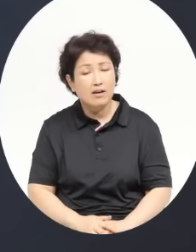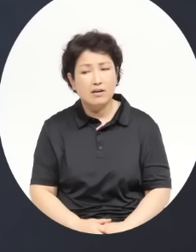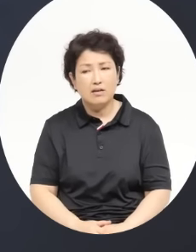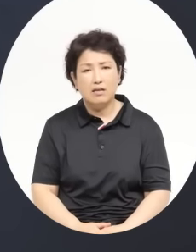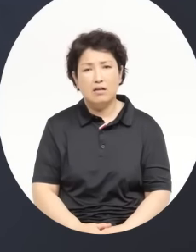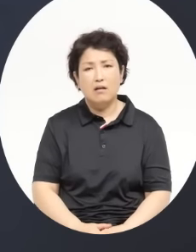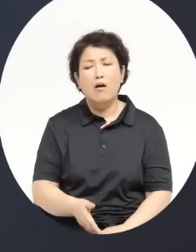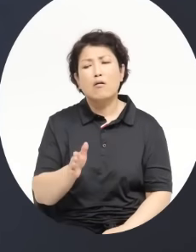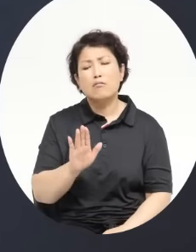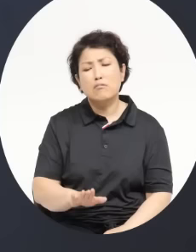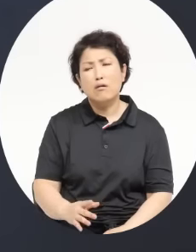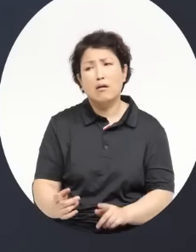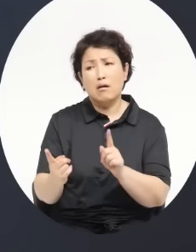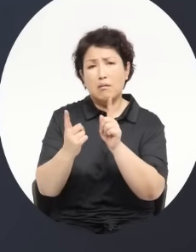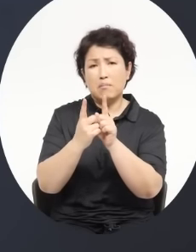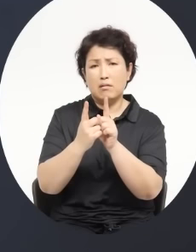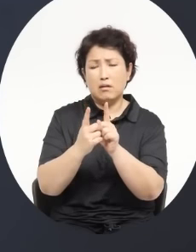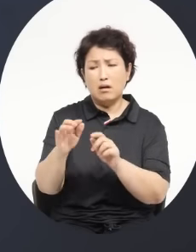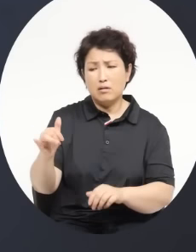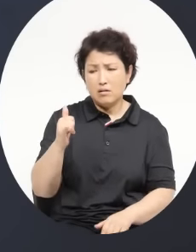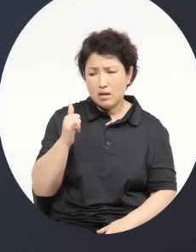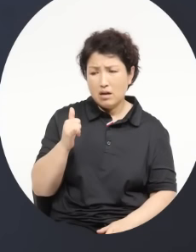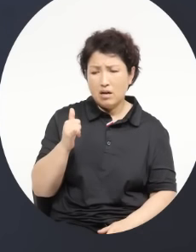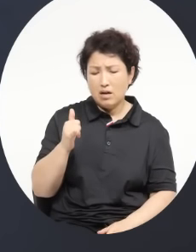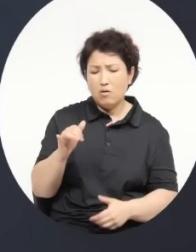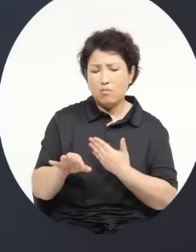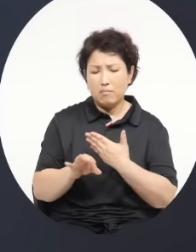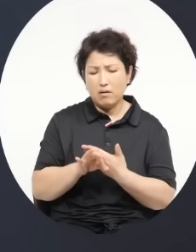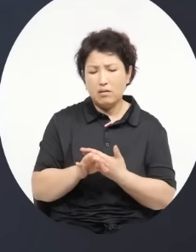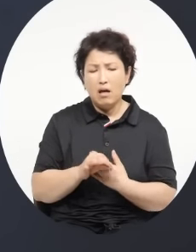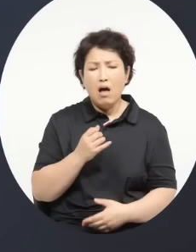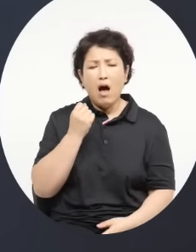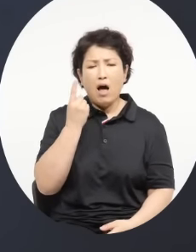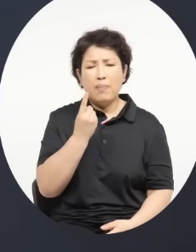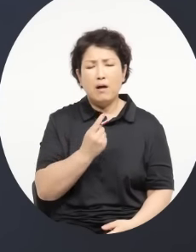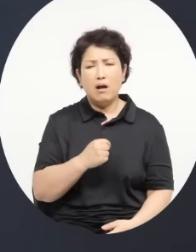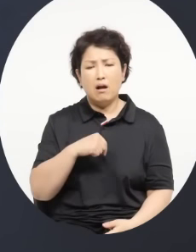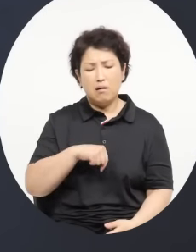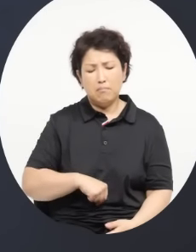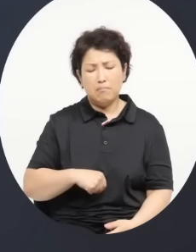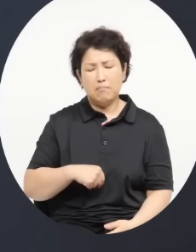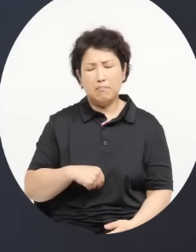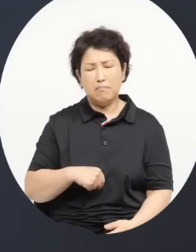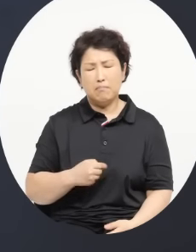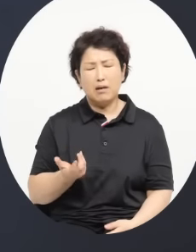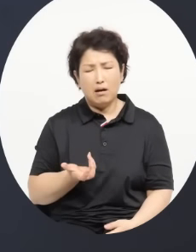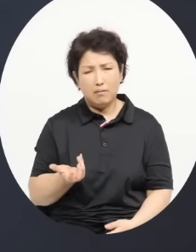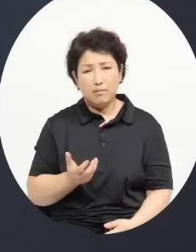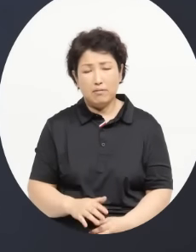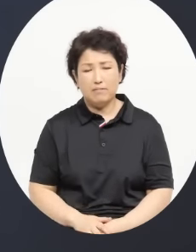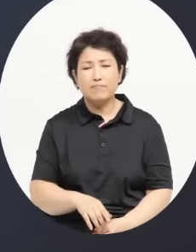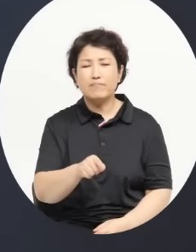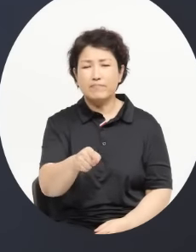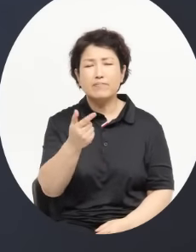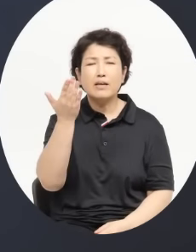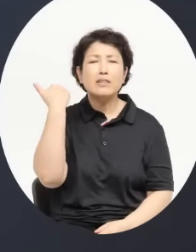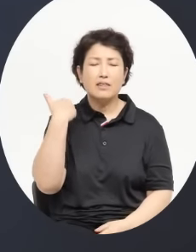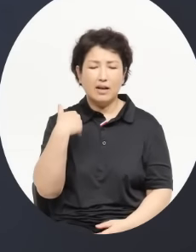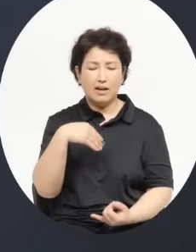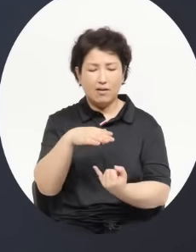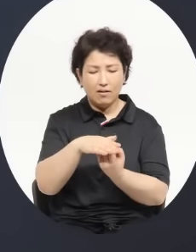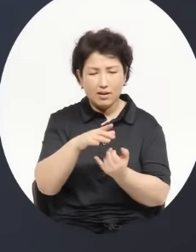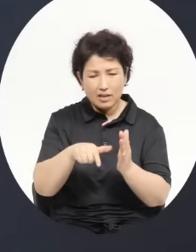근데 만나거나 전화만 와도 한 달이 아프더라고요. 내가 너무 스트레스를 받아서. 아, 그거는 이제 트라우마.